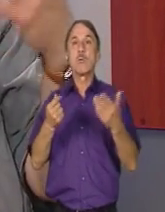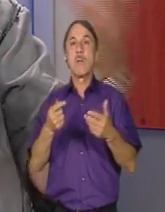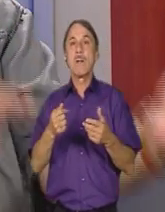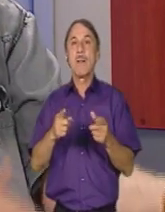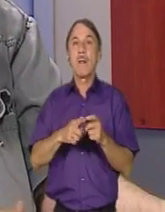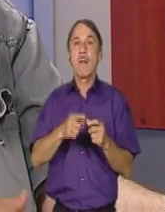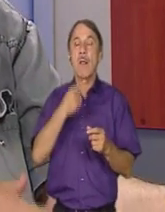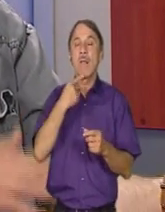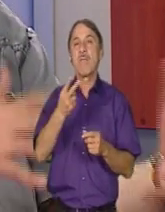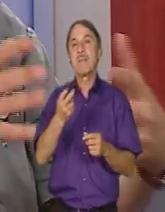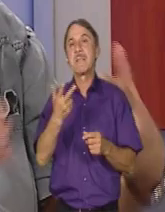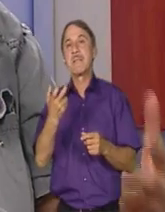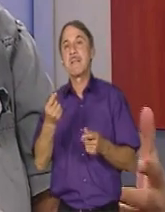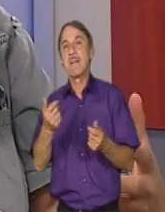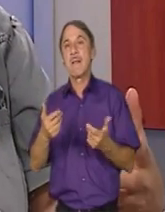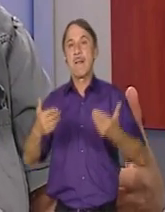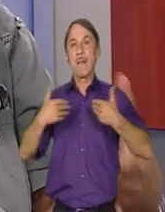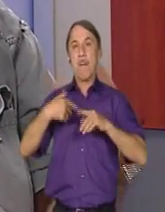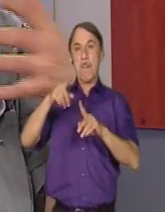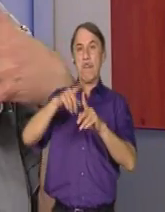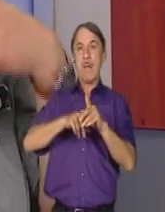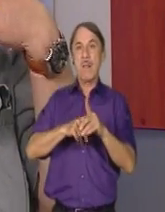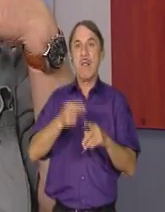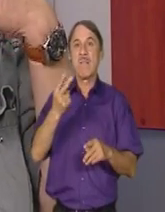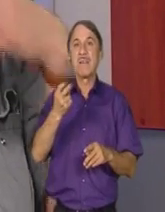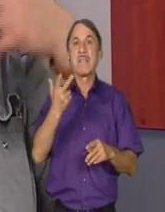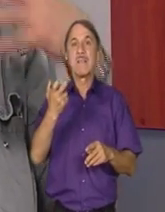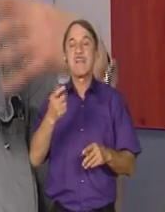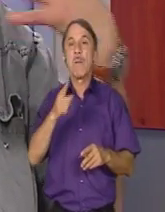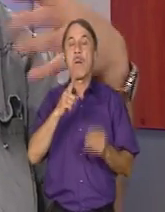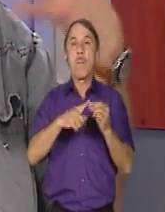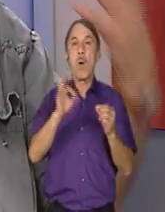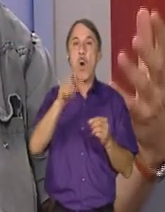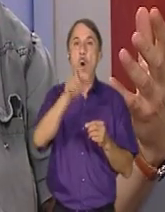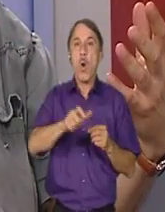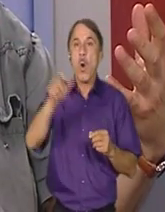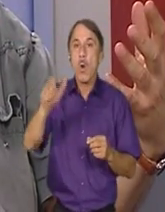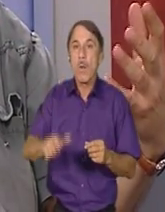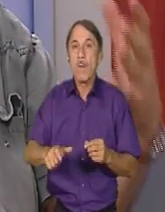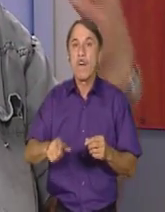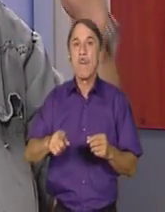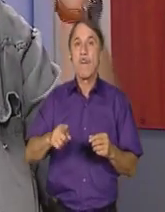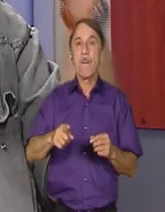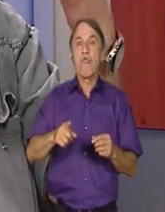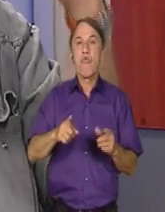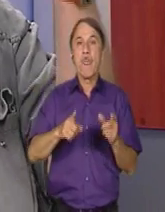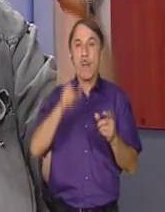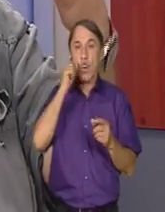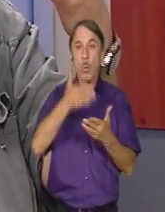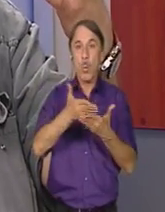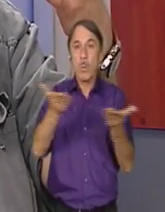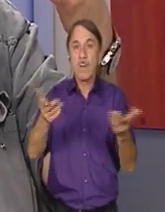500-600 dinara, odjednom se istopi na 200-300 dinara. Znate, za 200-300 dinara po osobi,